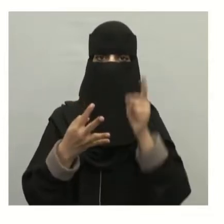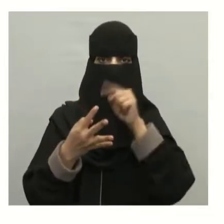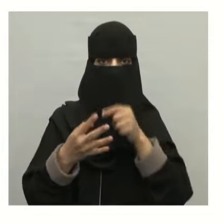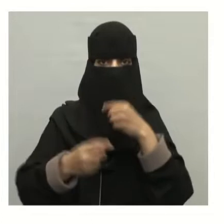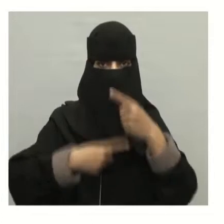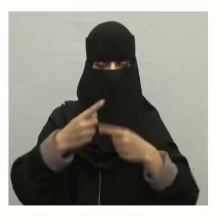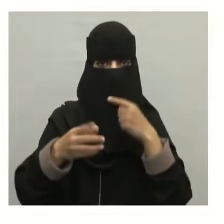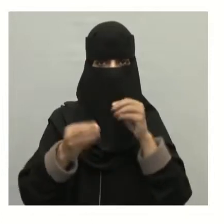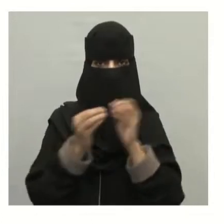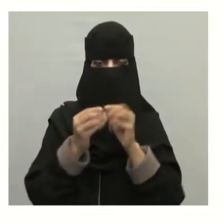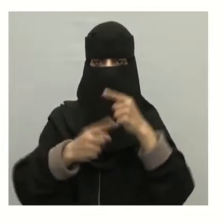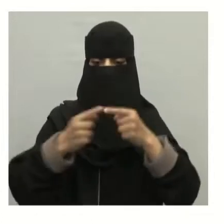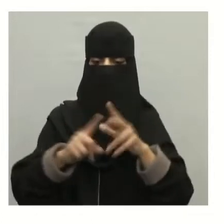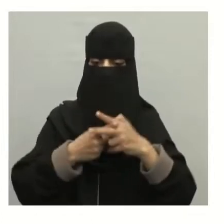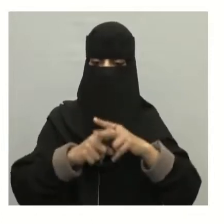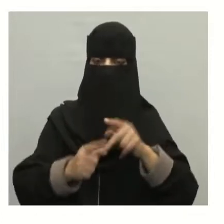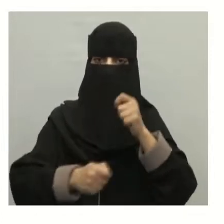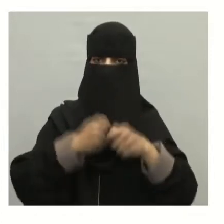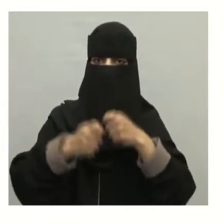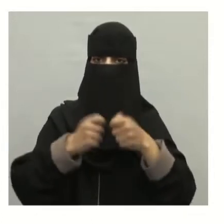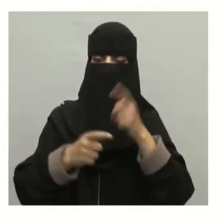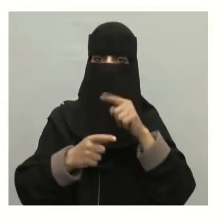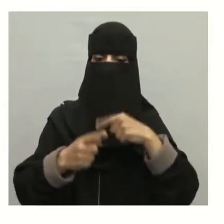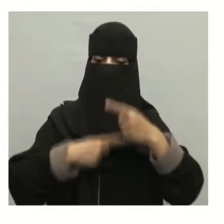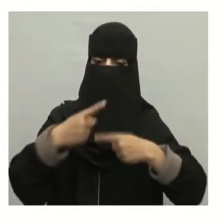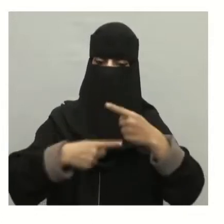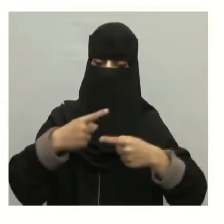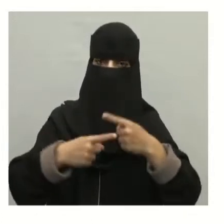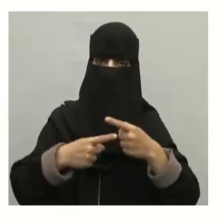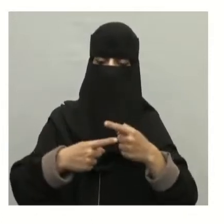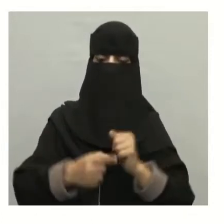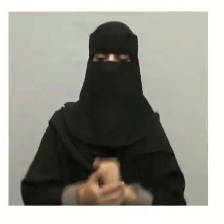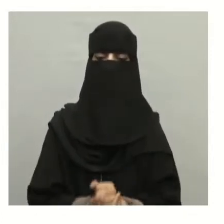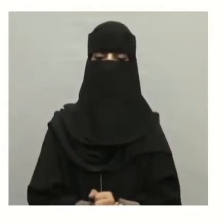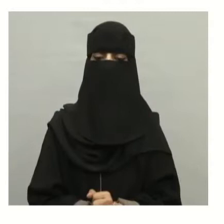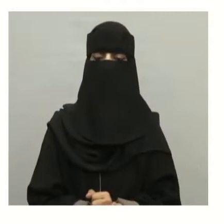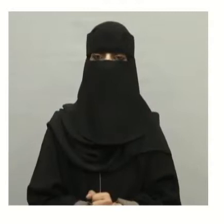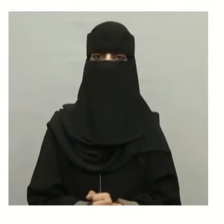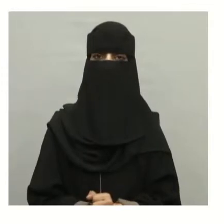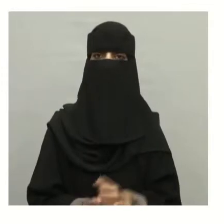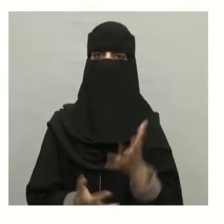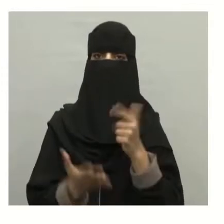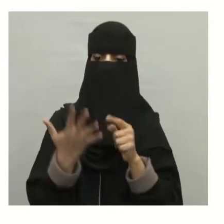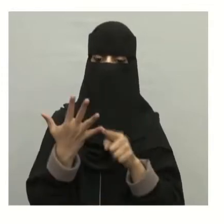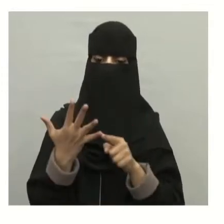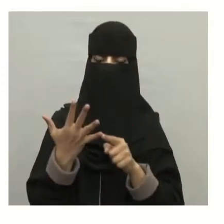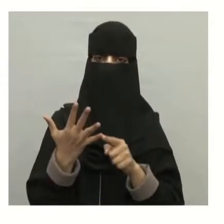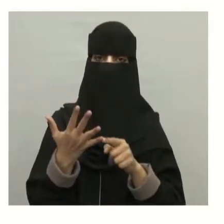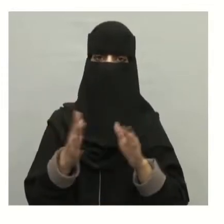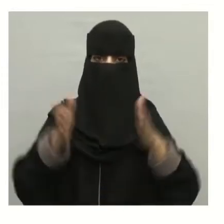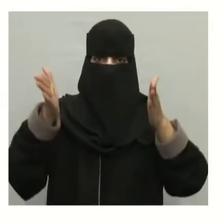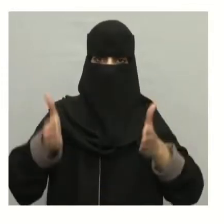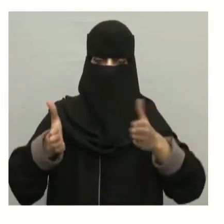إلى صيانة دورية بصفة مستمرة ودورية. أيضاً مغسلة